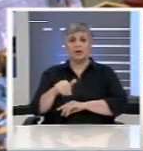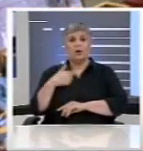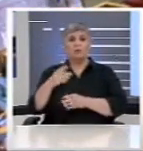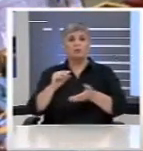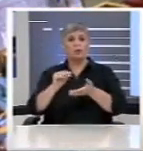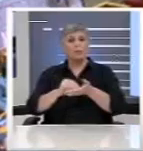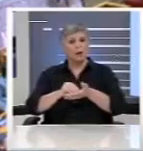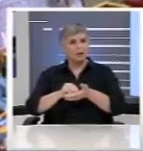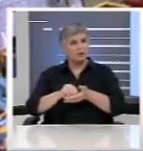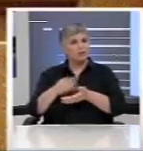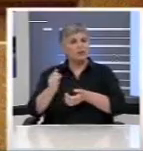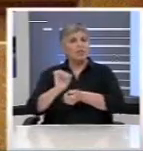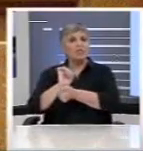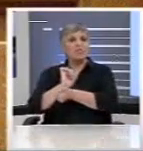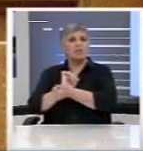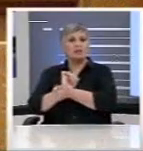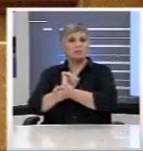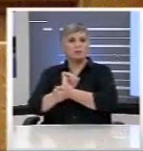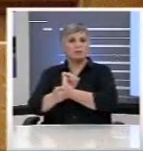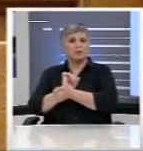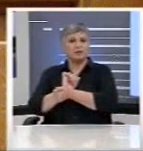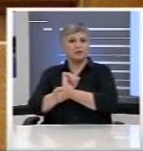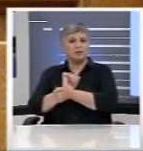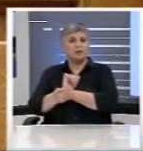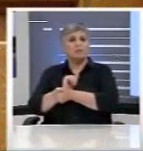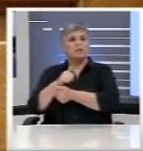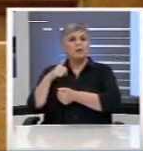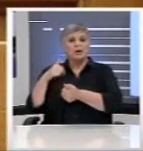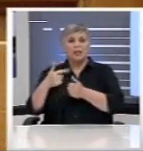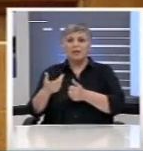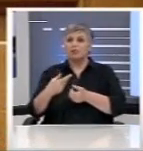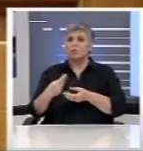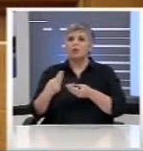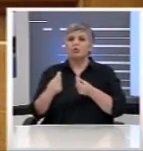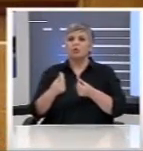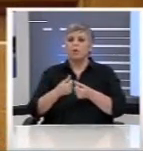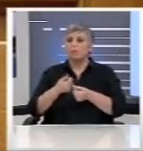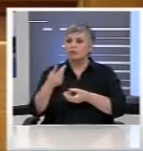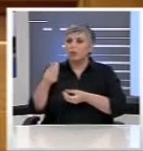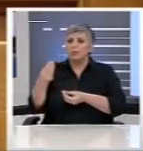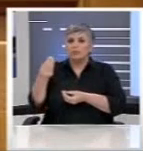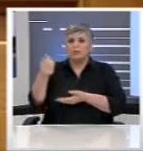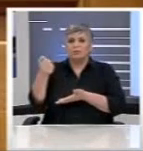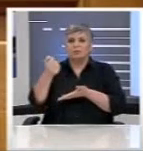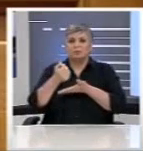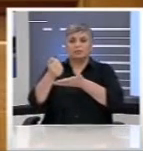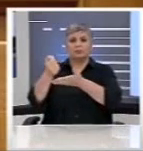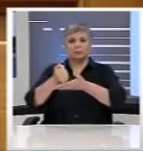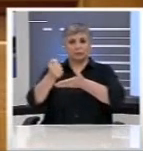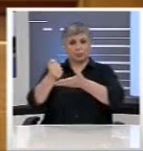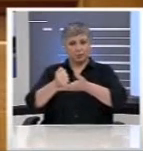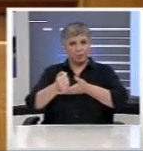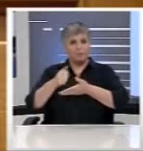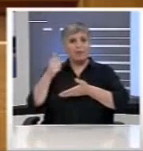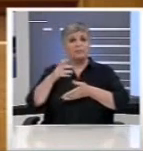δεσμεύσεις μέσα από μια πλατφόρμα χρηματορροών και δράσεων με την Ευρωπαϊκή Τράπεζα